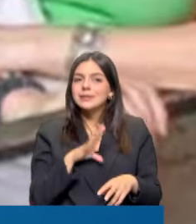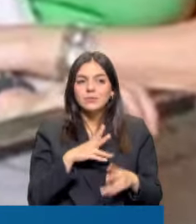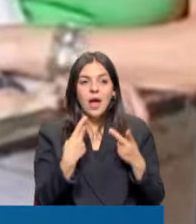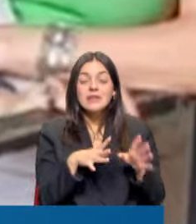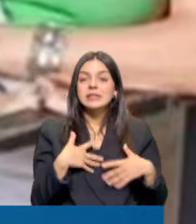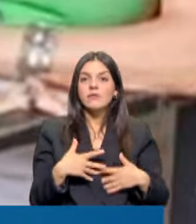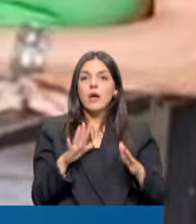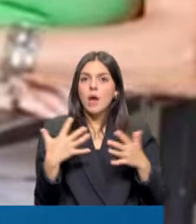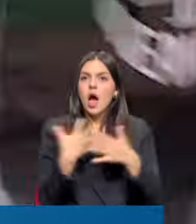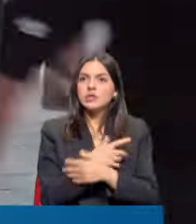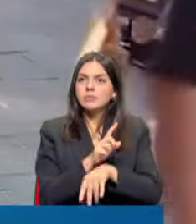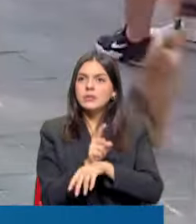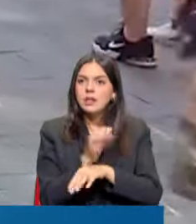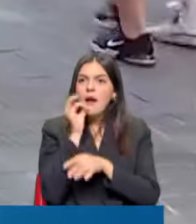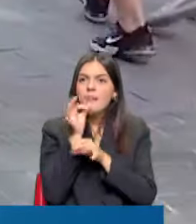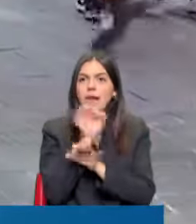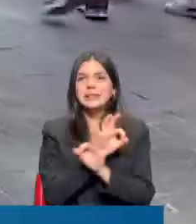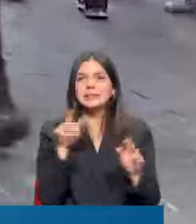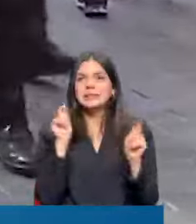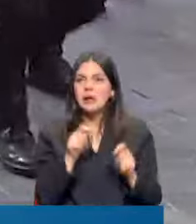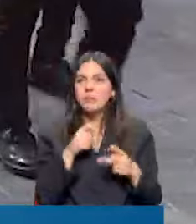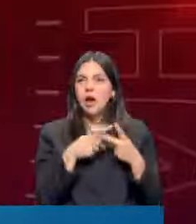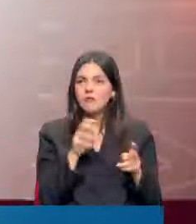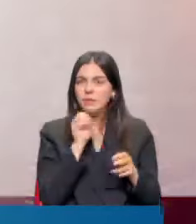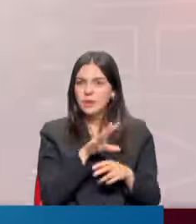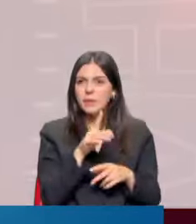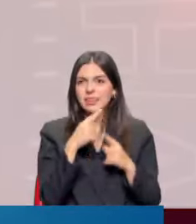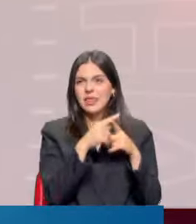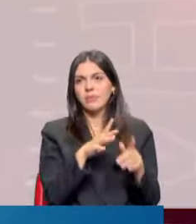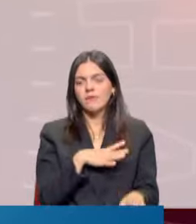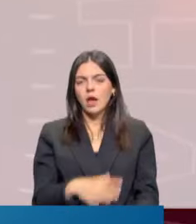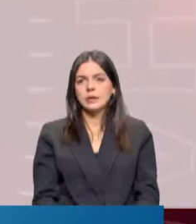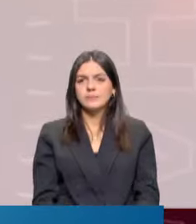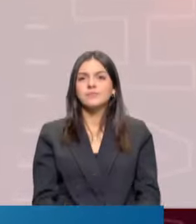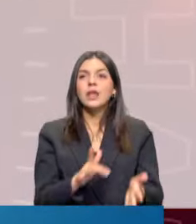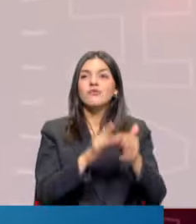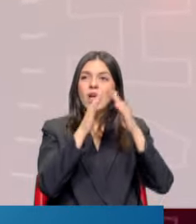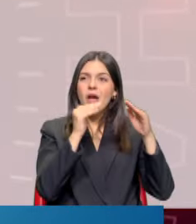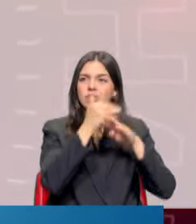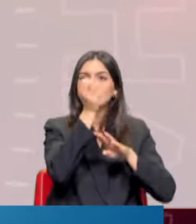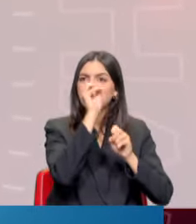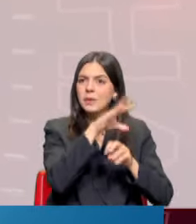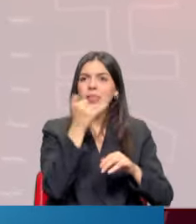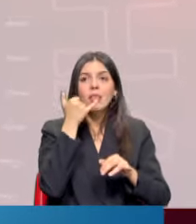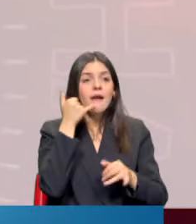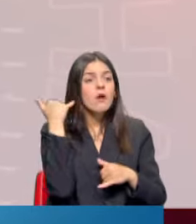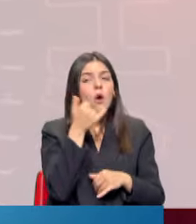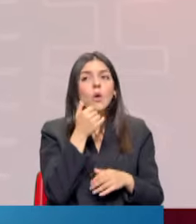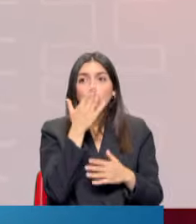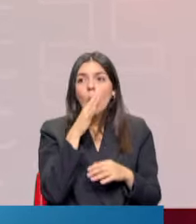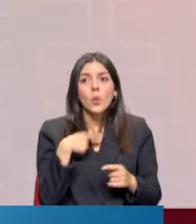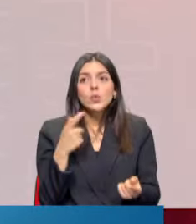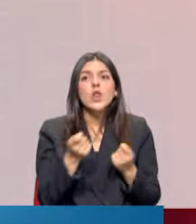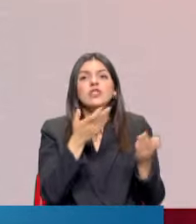akşam saatlerinde habersiz yapılan tahliyeye tepki gösterdi. Cezaevinin dışına bırakmışlar. Telefon yok. Ulaşılamıyor hiçbir şekilde.